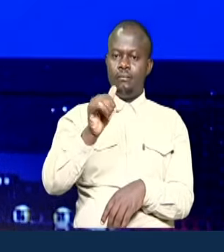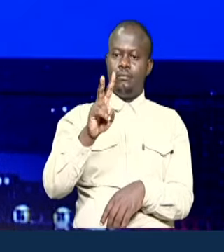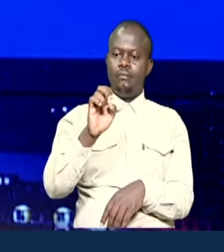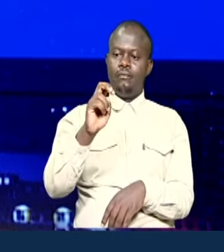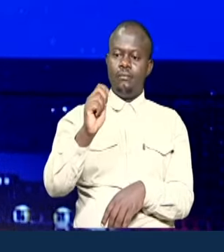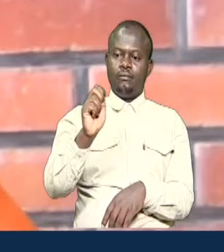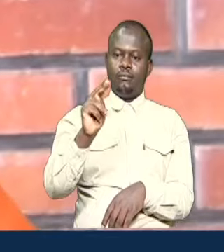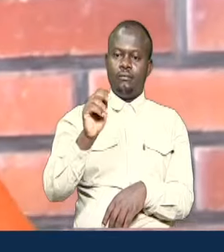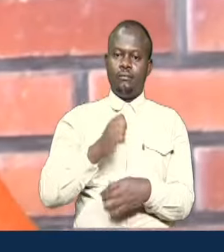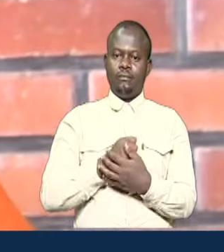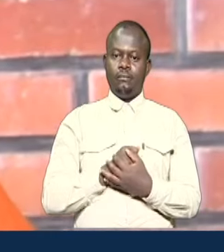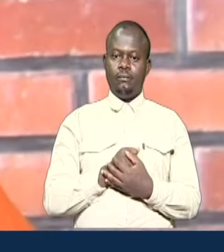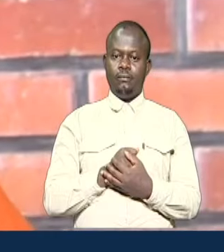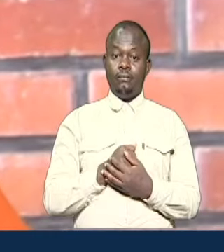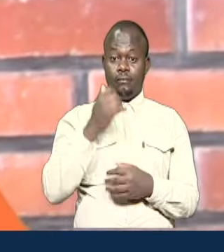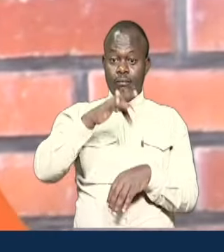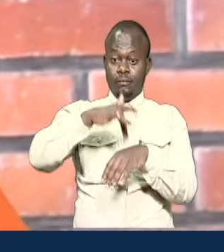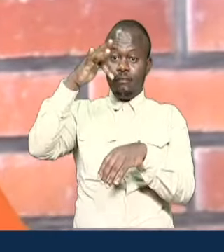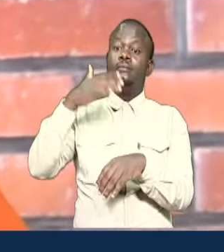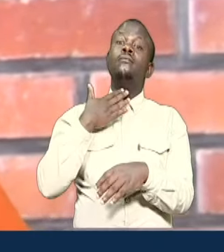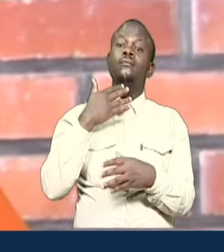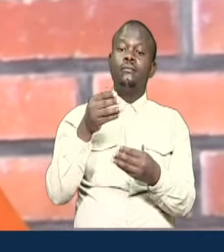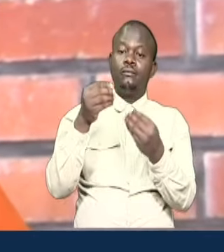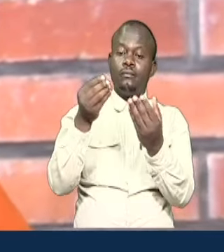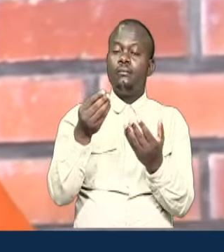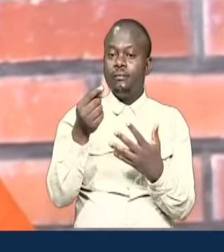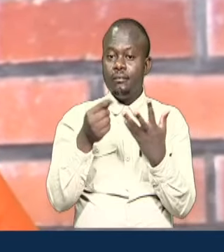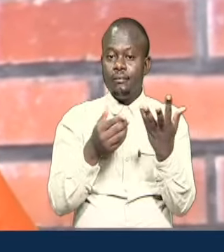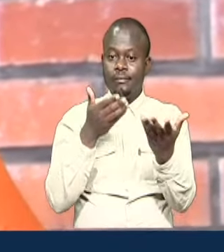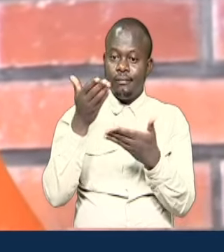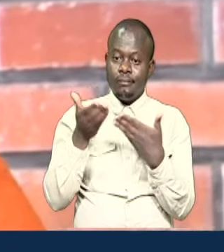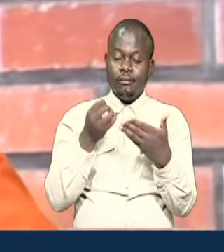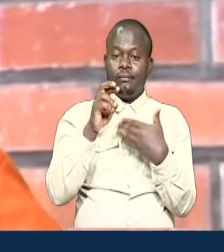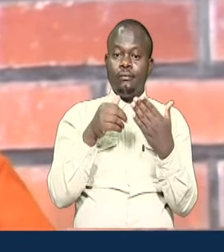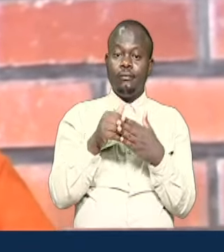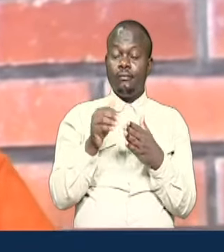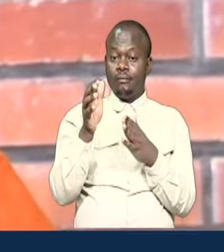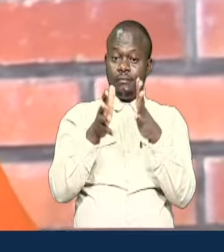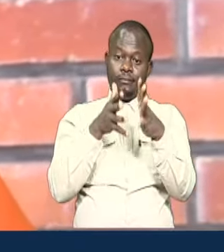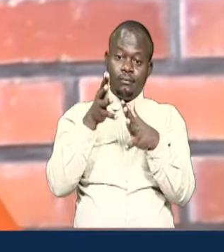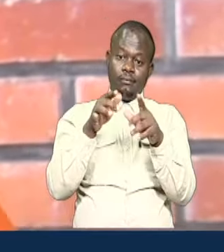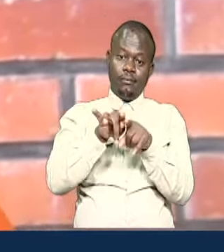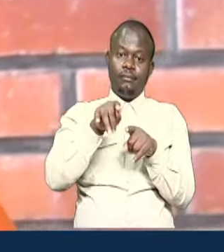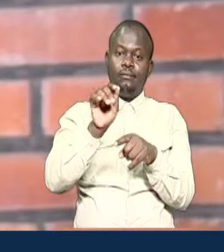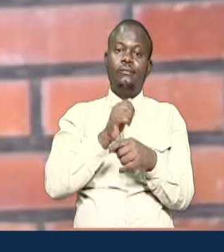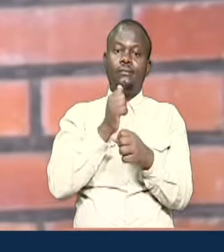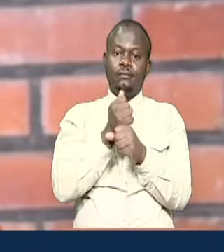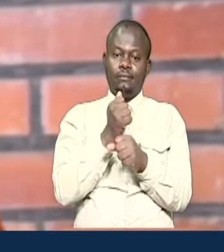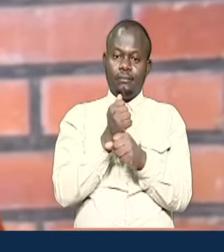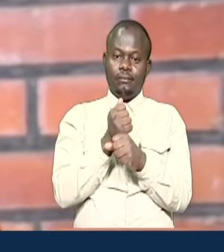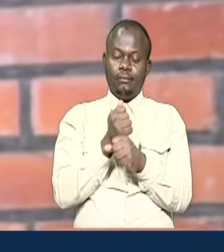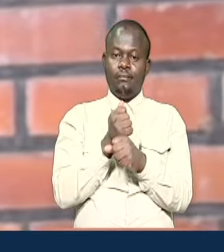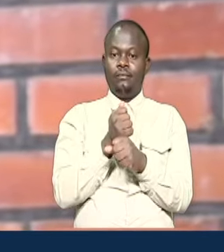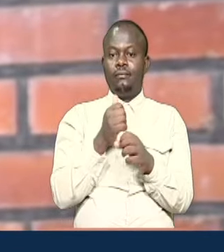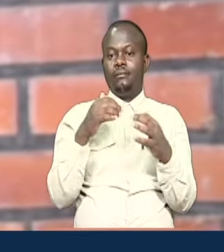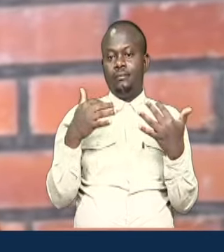Juventine. Iyo umukozeho ugashaka kumuha icyo yakira cyangwa ukamucira amarenga, nawe arabikora